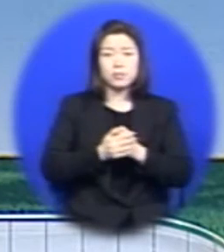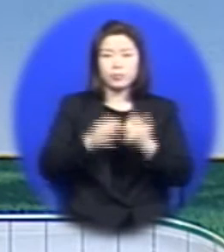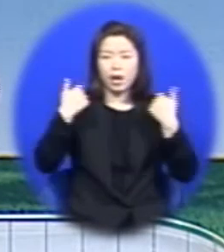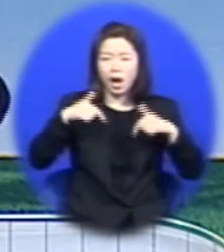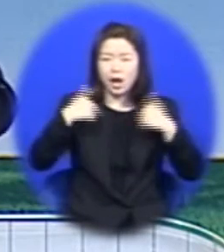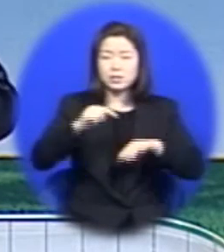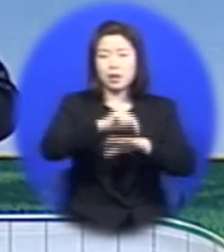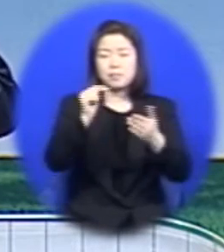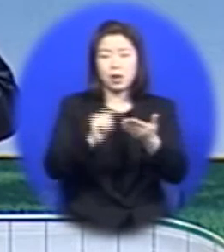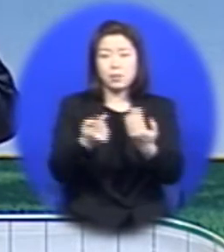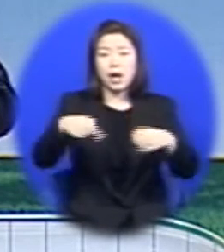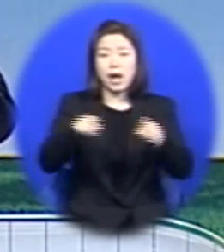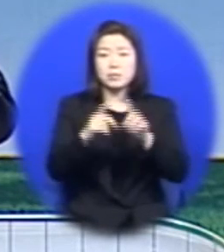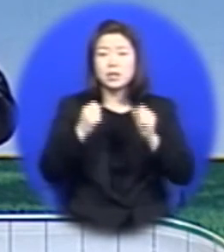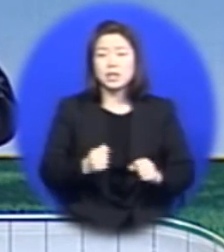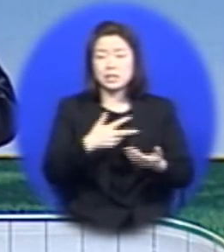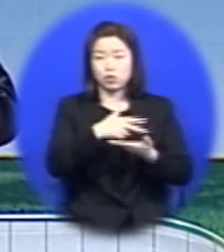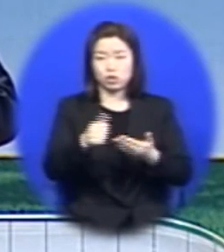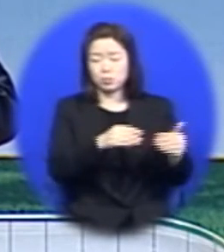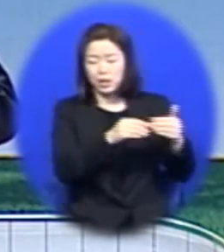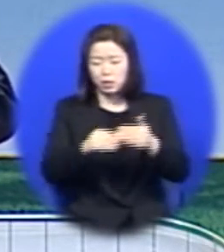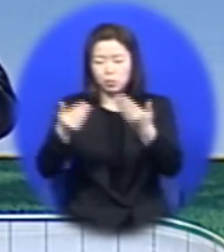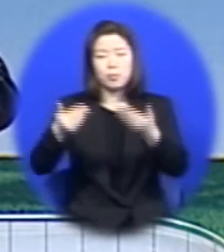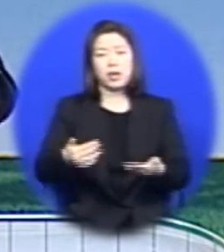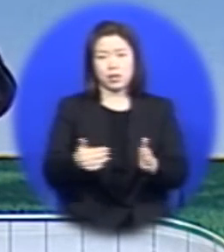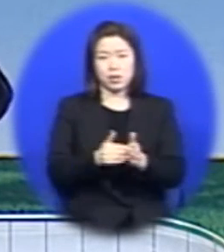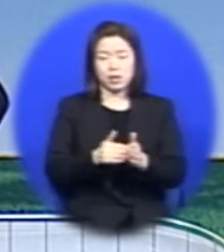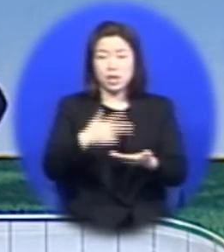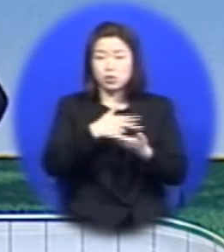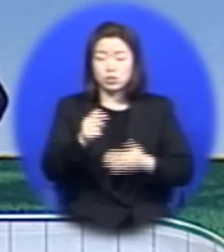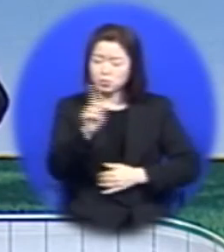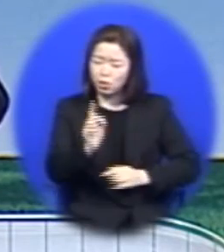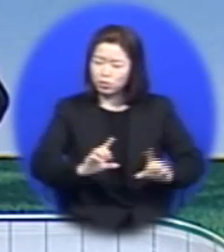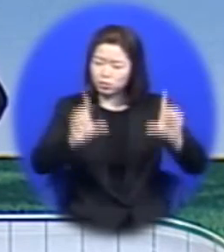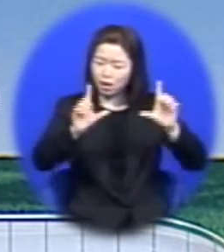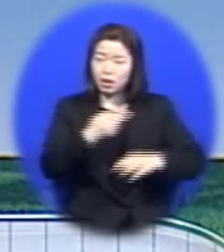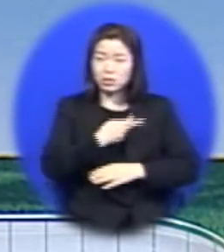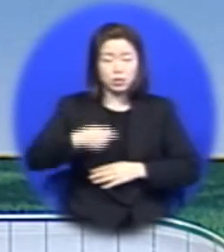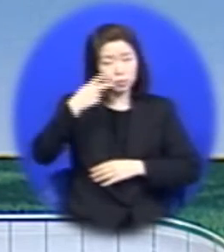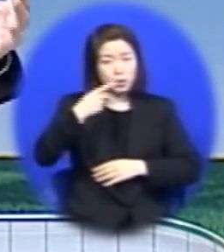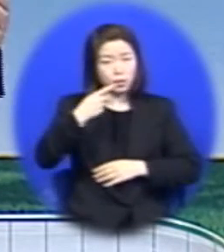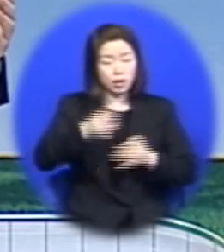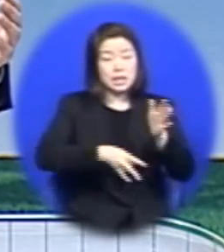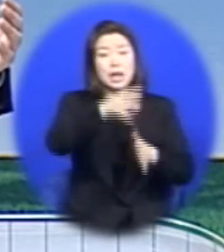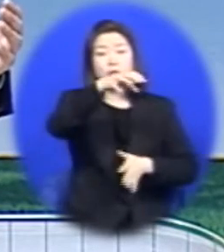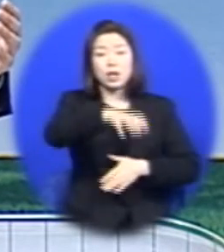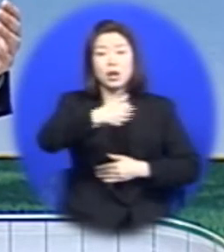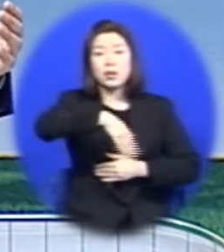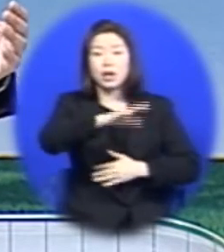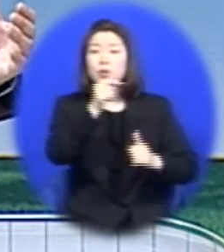항상 마음에 함께 계시는 주님의 인도를 받았어요. 주님이 어느 날 사도 바울에게 예루살렘으로 가라는 겁니다.